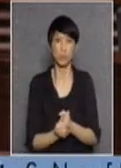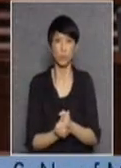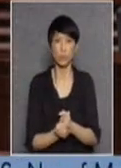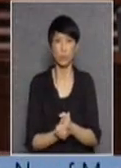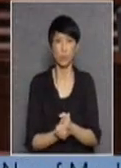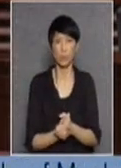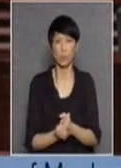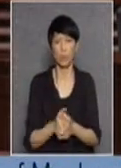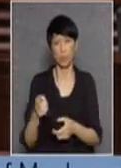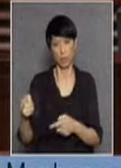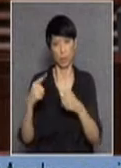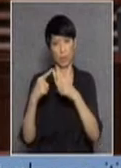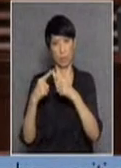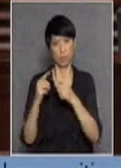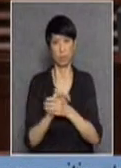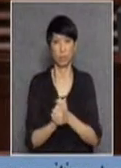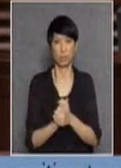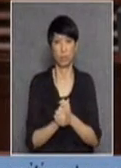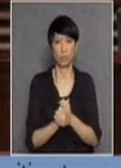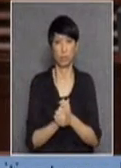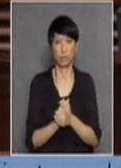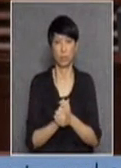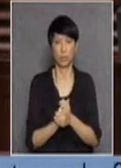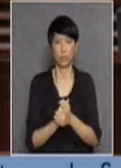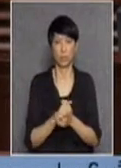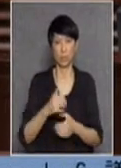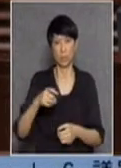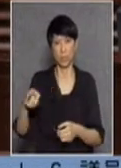咁呢啲人，呢啲师傅啊，主席，